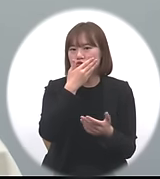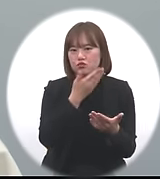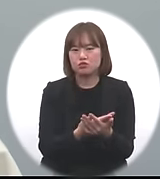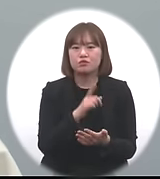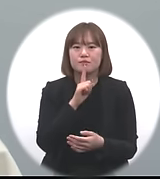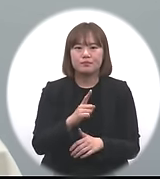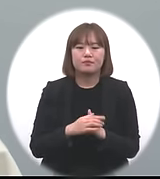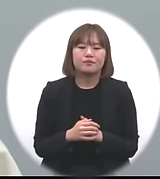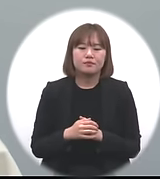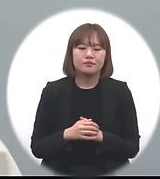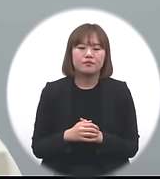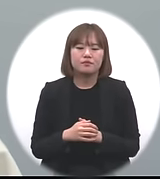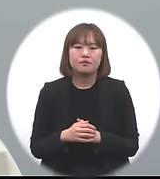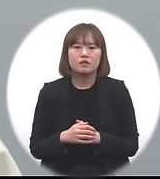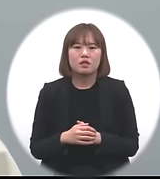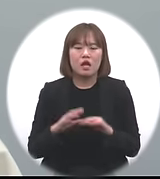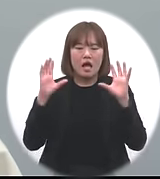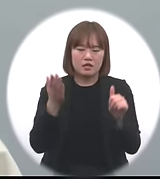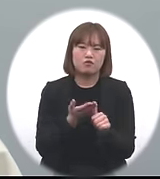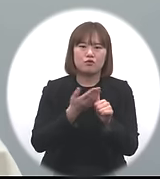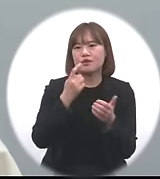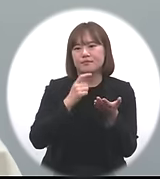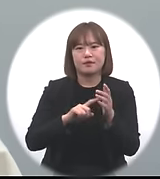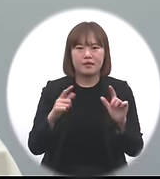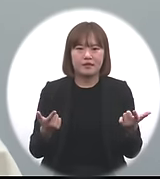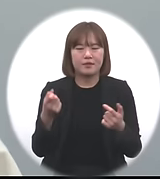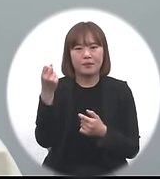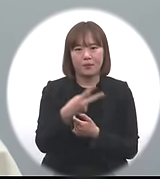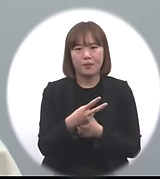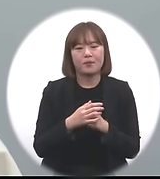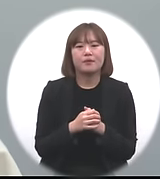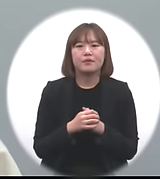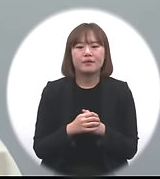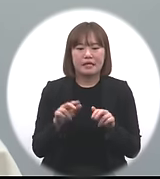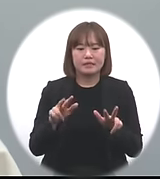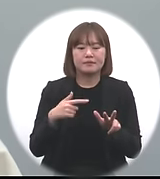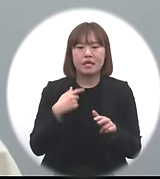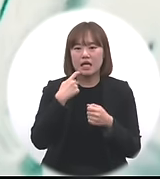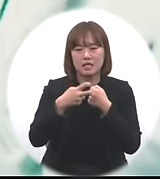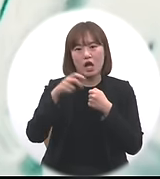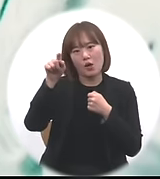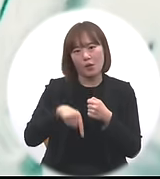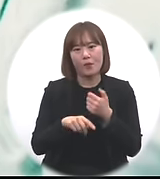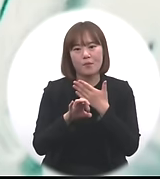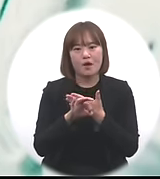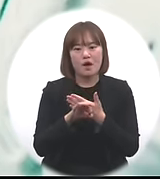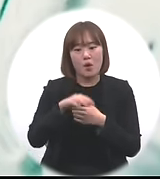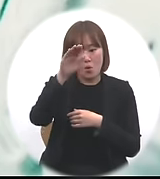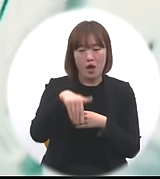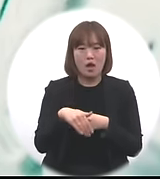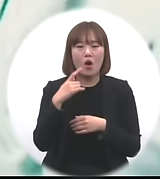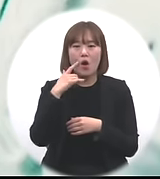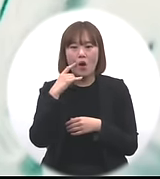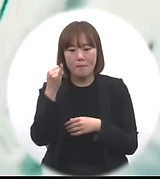상당히 어려운 겁니다, 사실 육아라는 거는요. 그렇죠? 또 다른 거 하나는요. 저희 치과에 보면 애들 같은 경우에 올라와. 그럼 엄마가 들어서